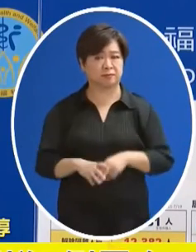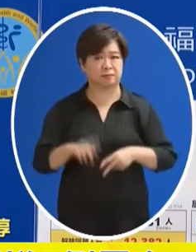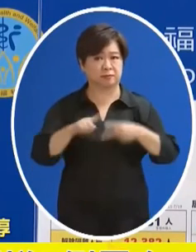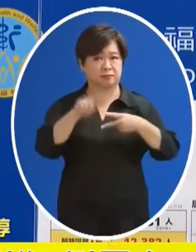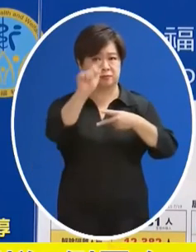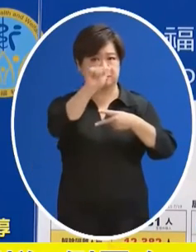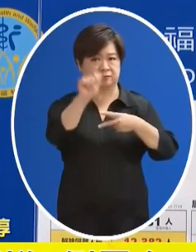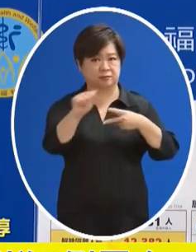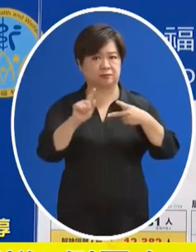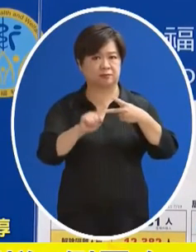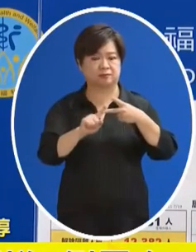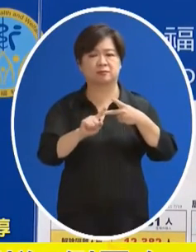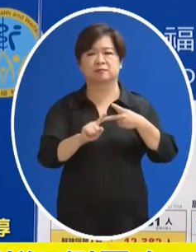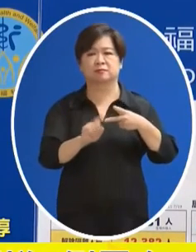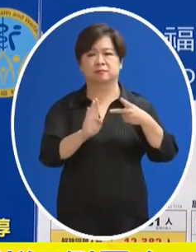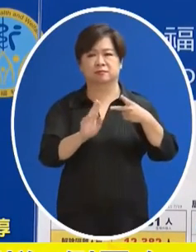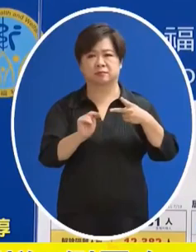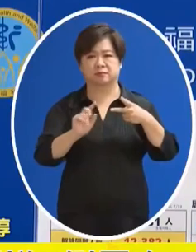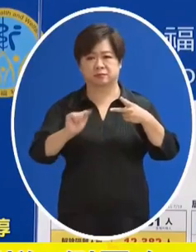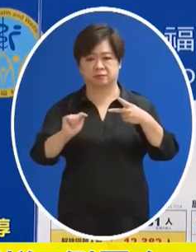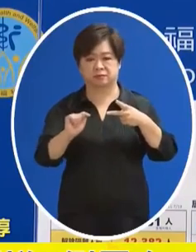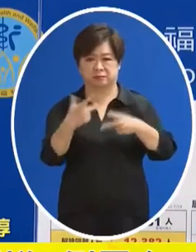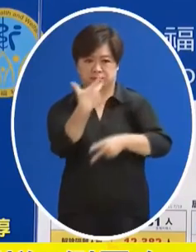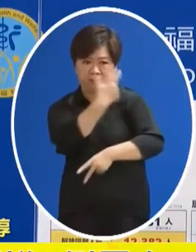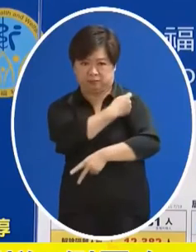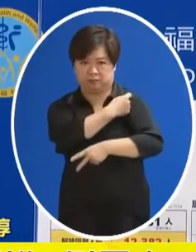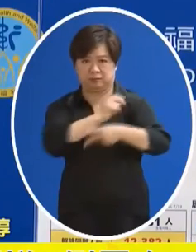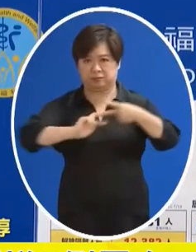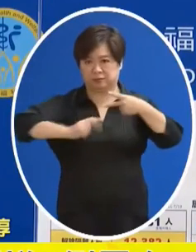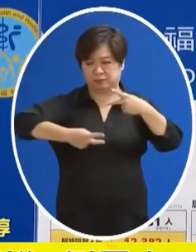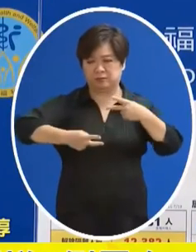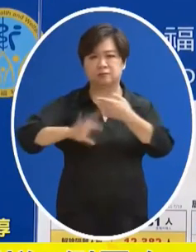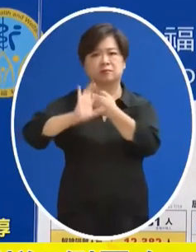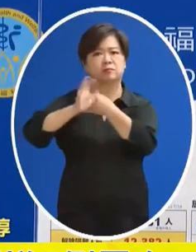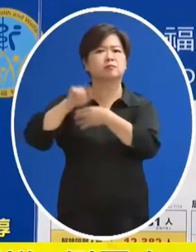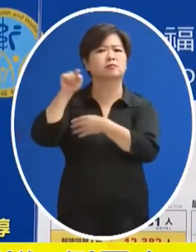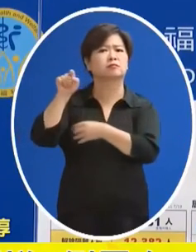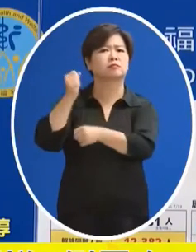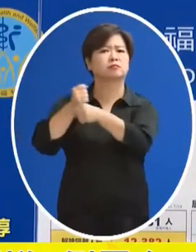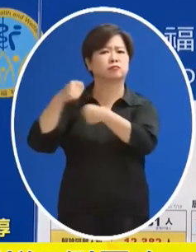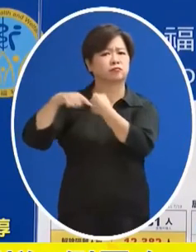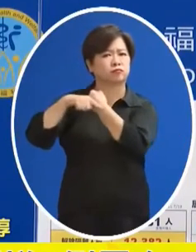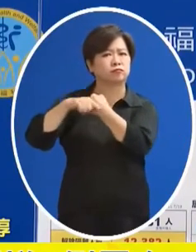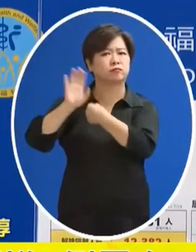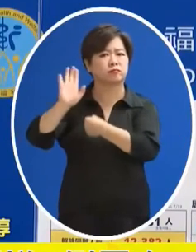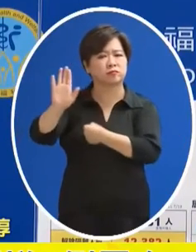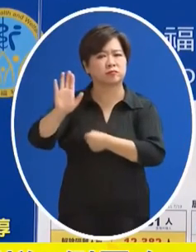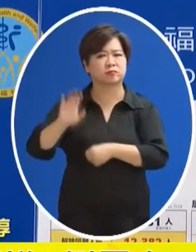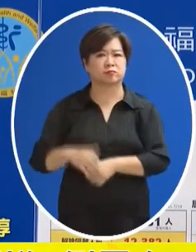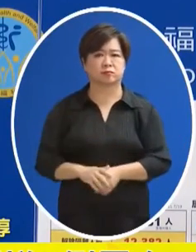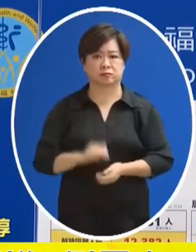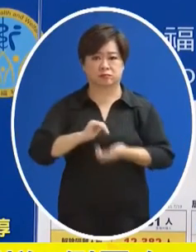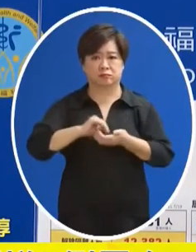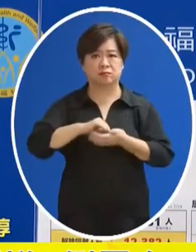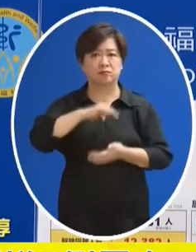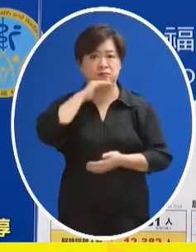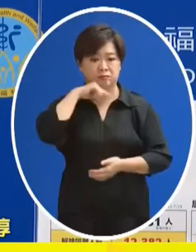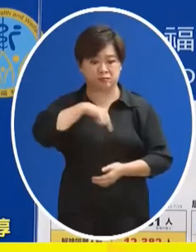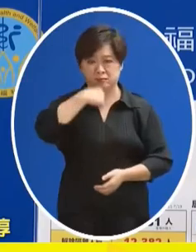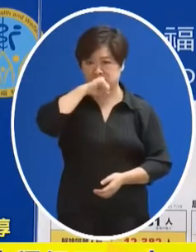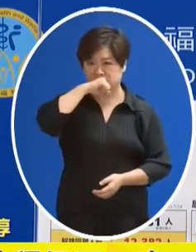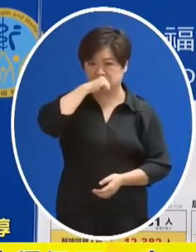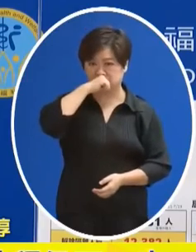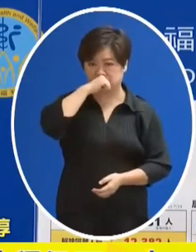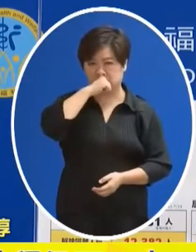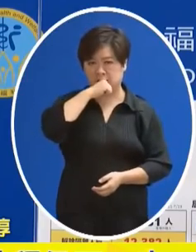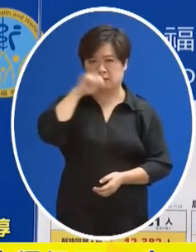跟 BNT 的这样的一个先后混打，那确实是已经有国际相关的资料，那是不见得一定要在我们本土也要